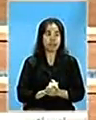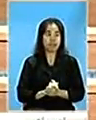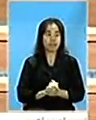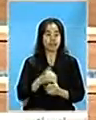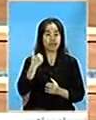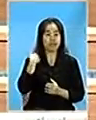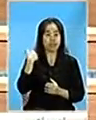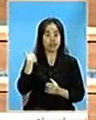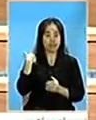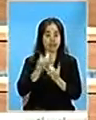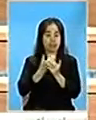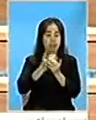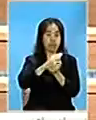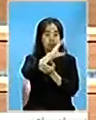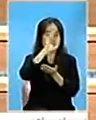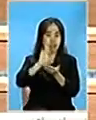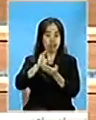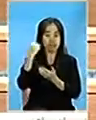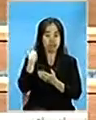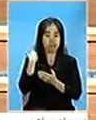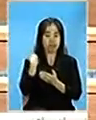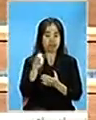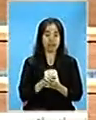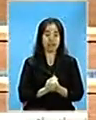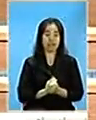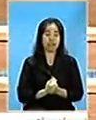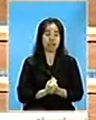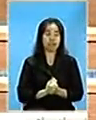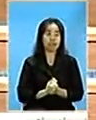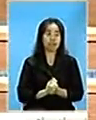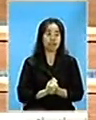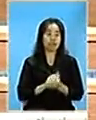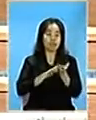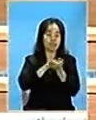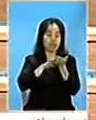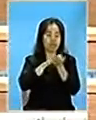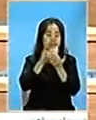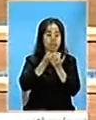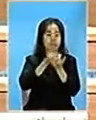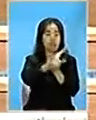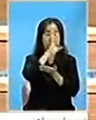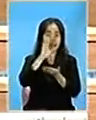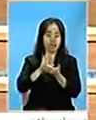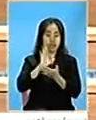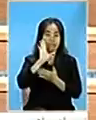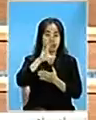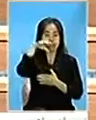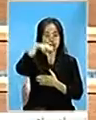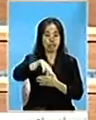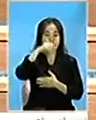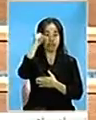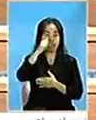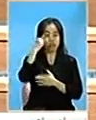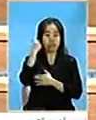ามีการให้งบประมาณไปยังประธานโทษงบประมาณของสภาความมั่นคงแห่งช